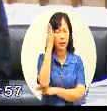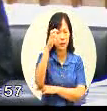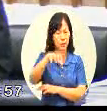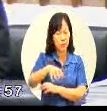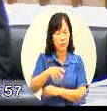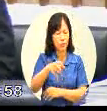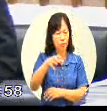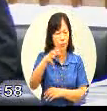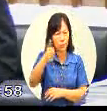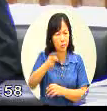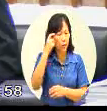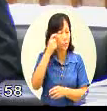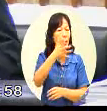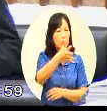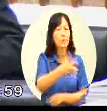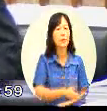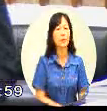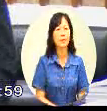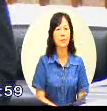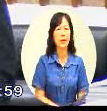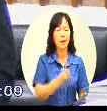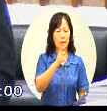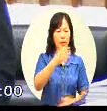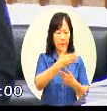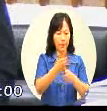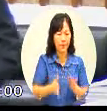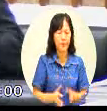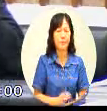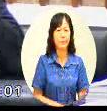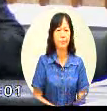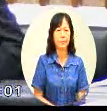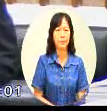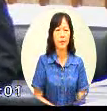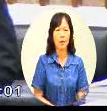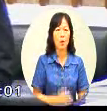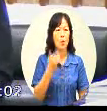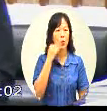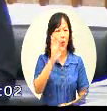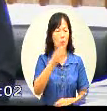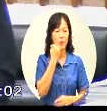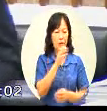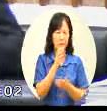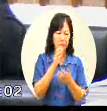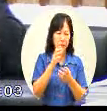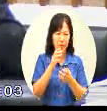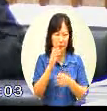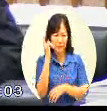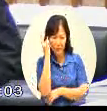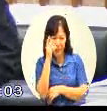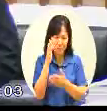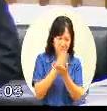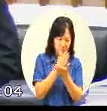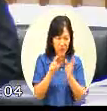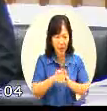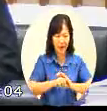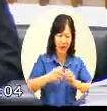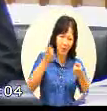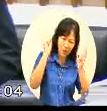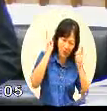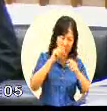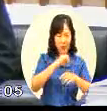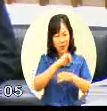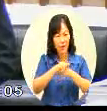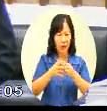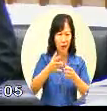你一下，一个班上有风气股长，有康乐股长，